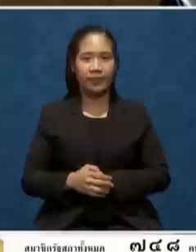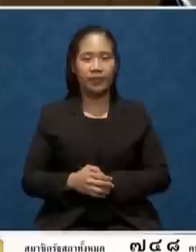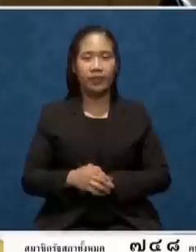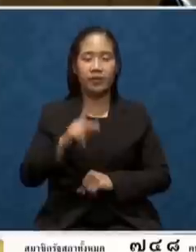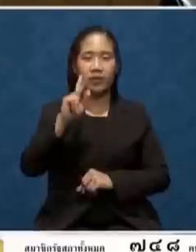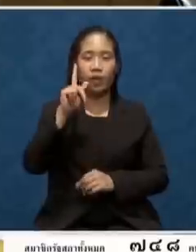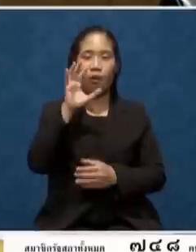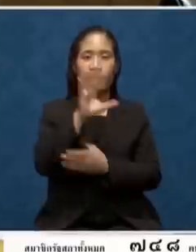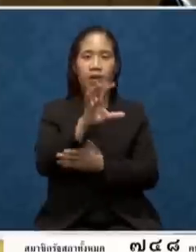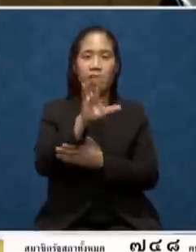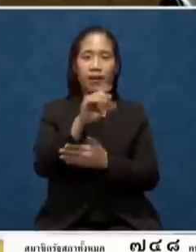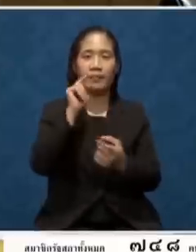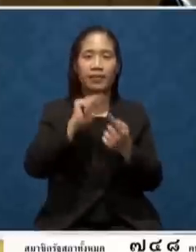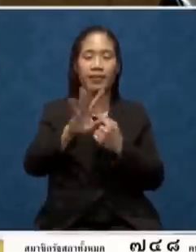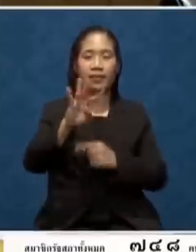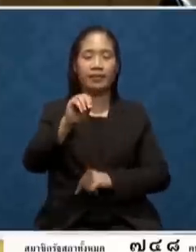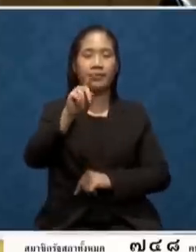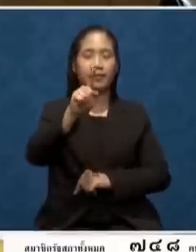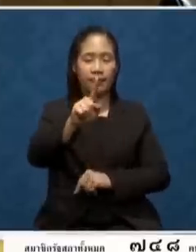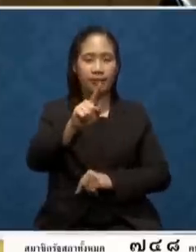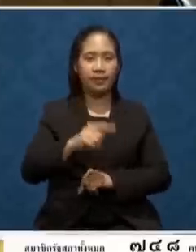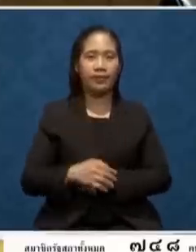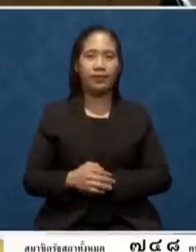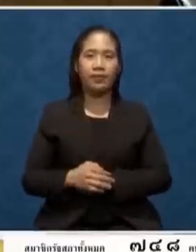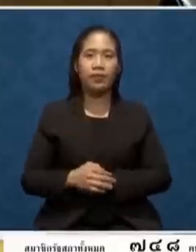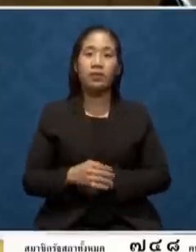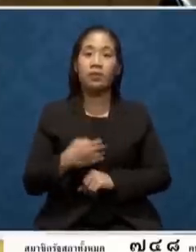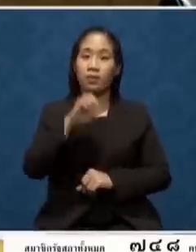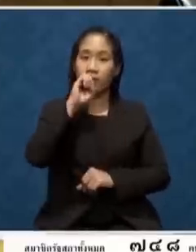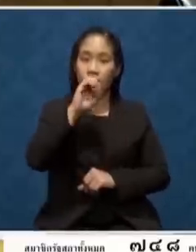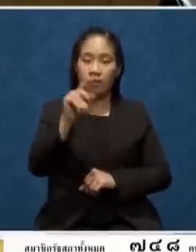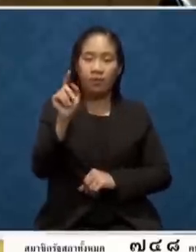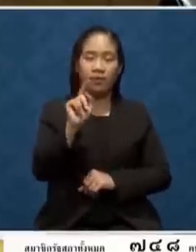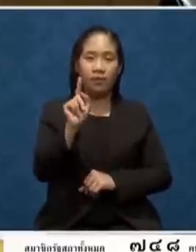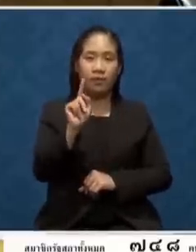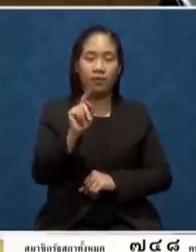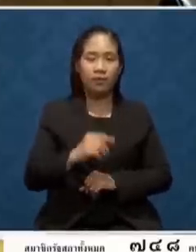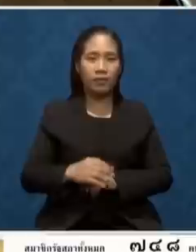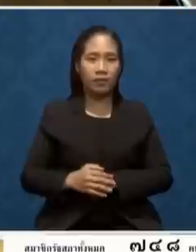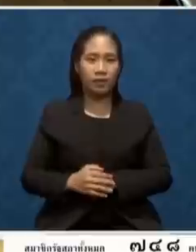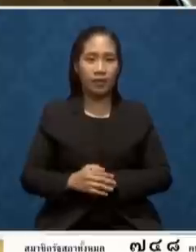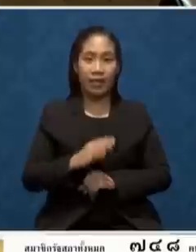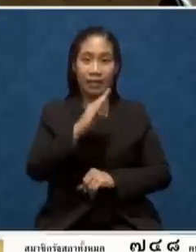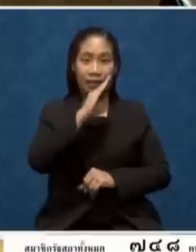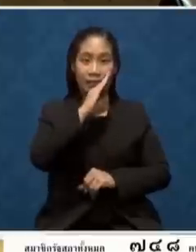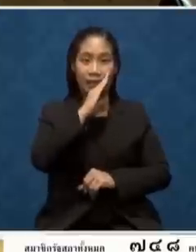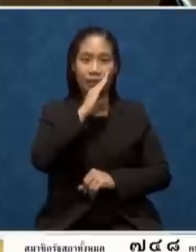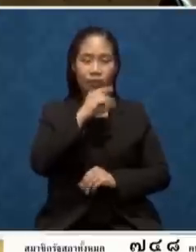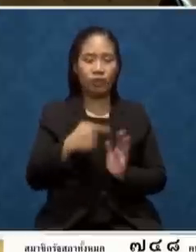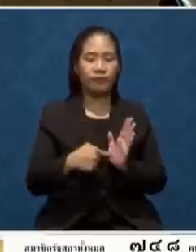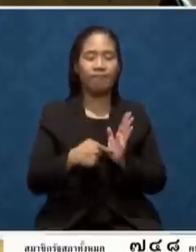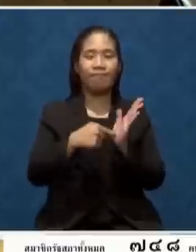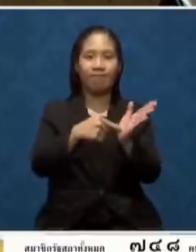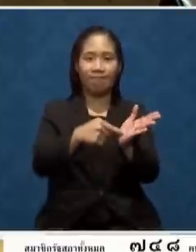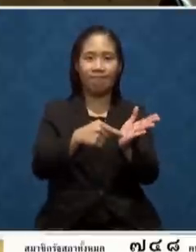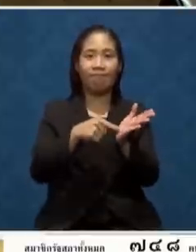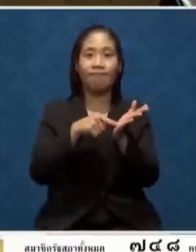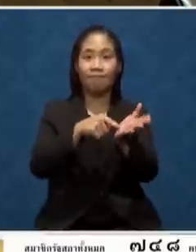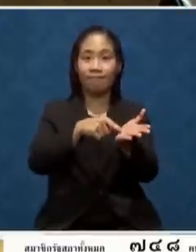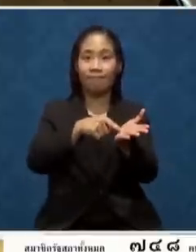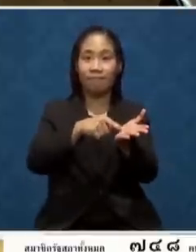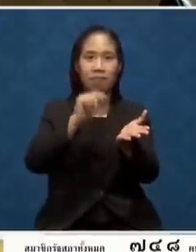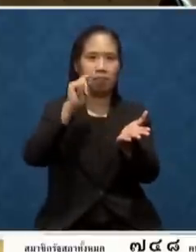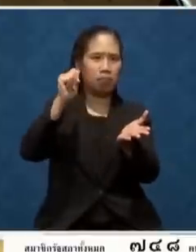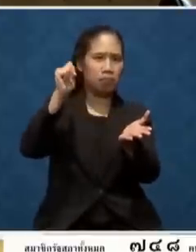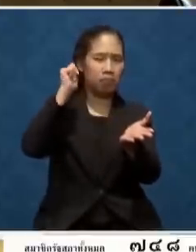ข้อบังคับที่ 41บอกว่าถ้าเสนอซ้ำญัตตินั้น